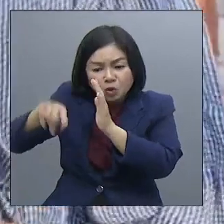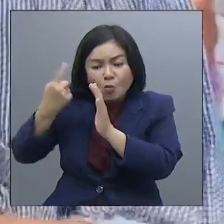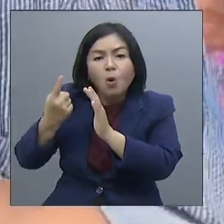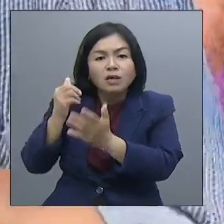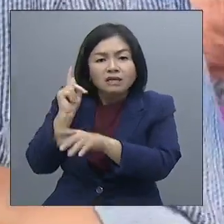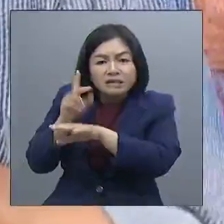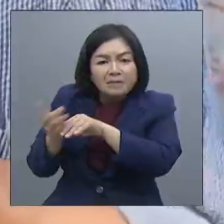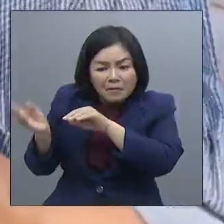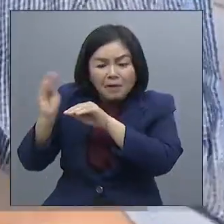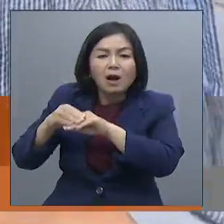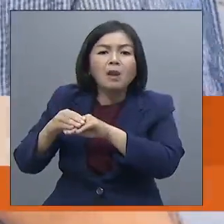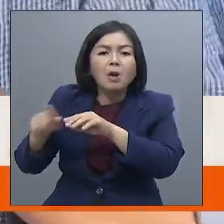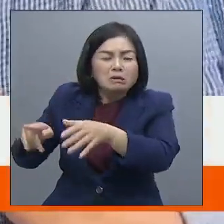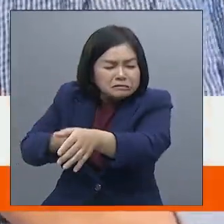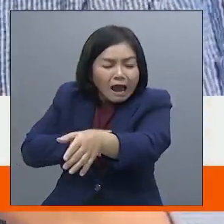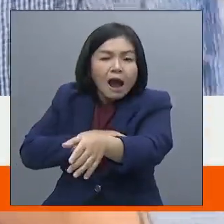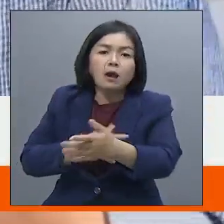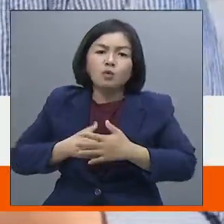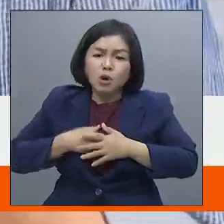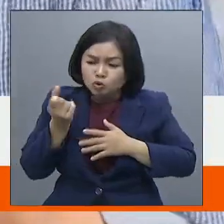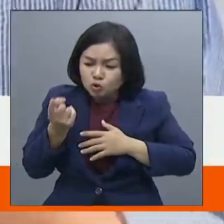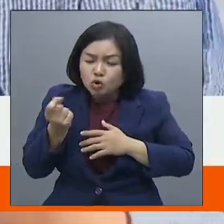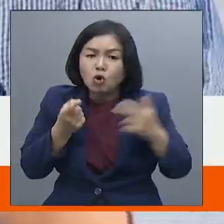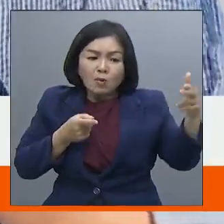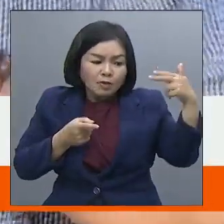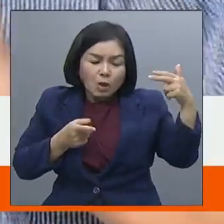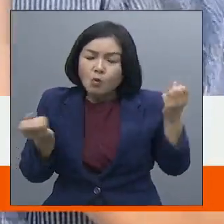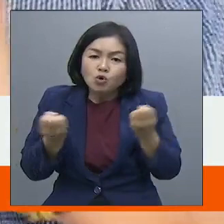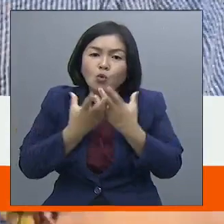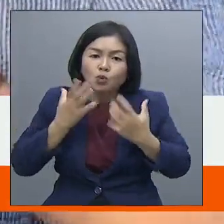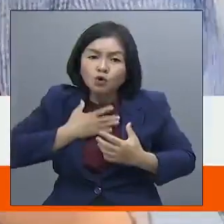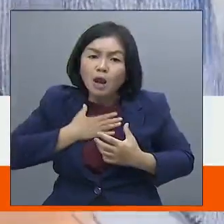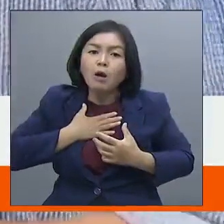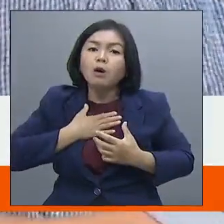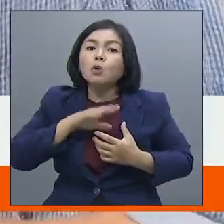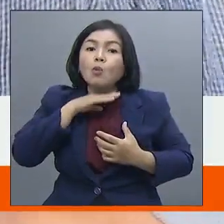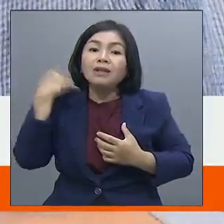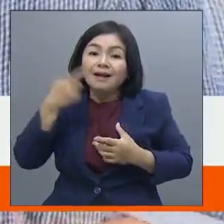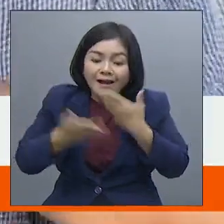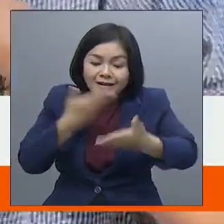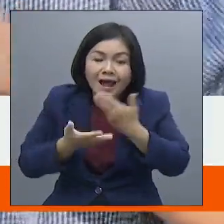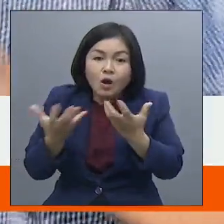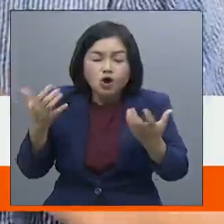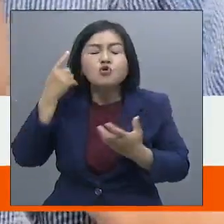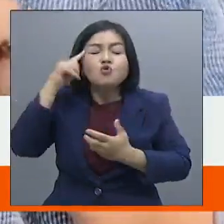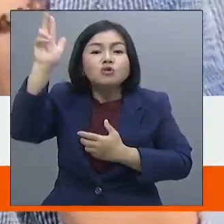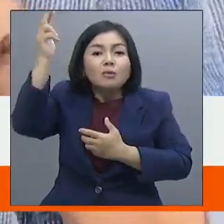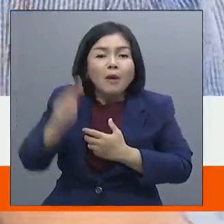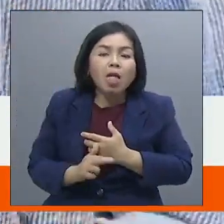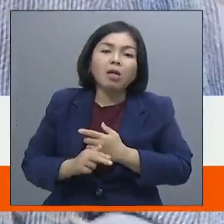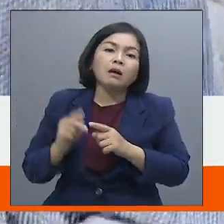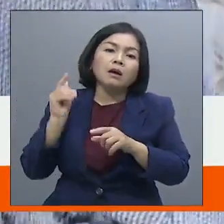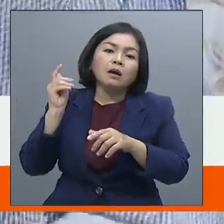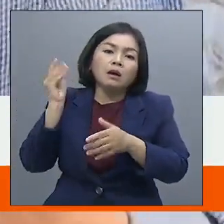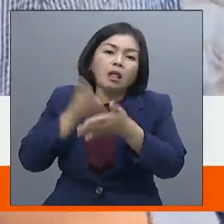ต้องเสียรายได้จริงๆอันนี้เวลาไลฟ์เนี่ยมันผลกระทบหนักมากถ้าใครไลฟ์ขายของใน TikTok จะรู้ว่าสัญญาณเน็ตคือแบบส